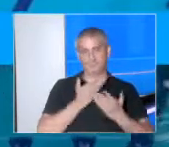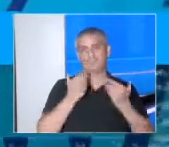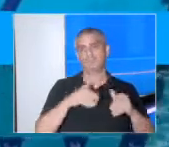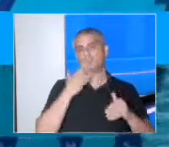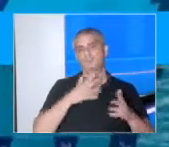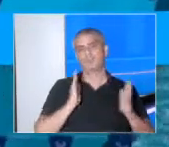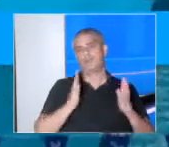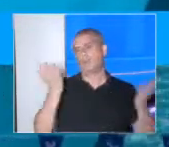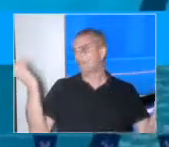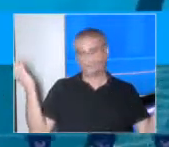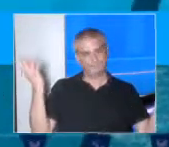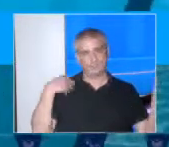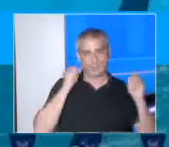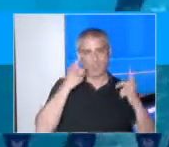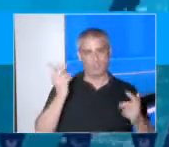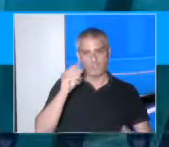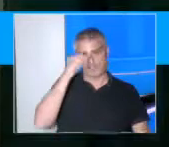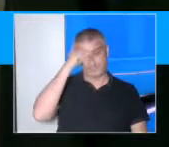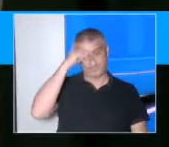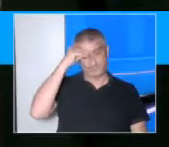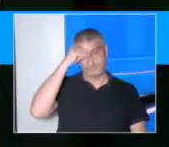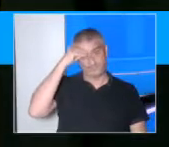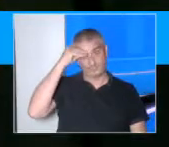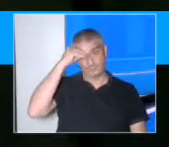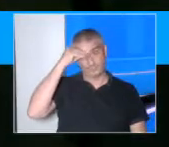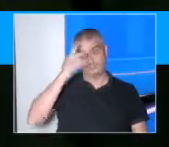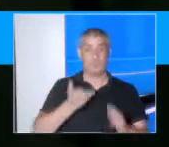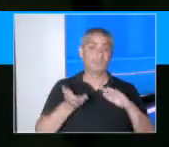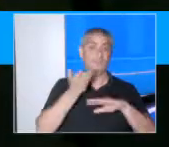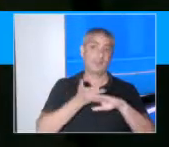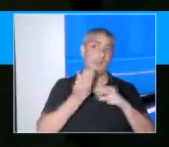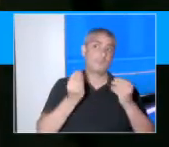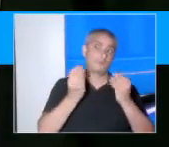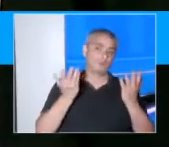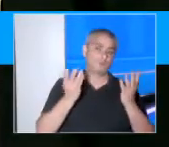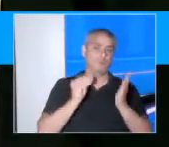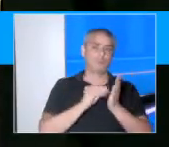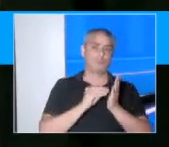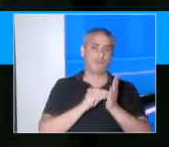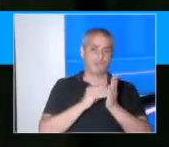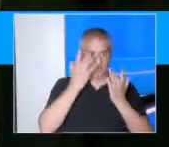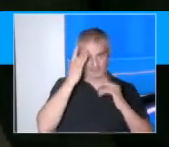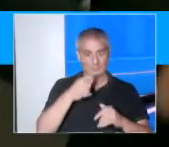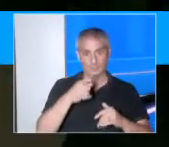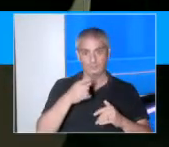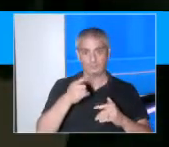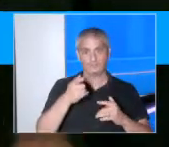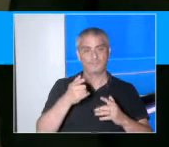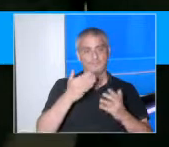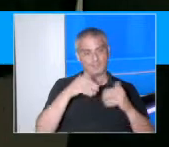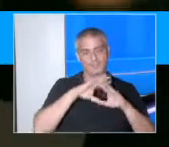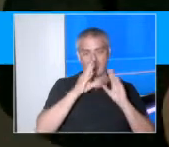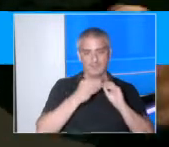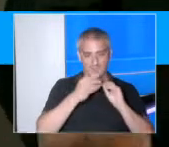לנכים בארץ בכלל, אז זה לא מפתיע. זה גם נכון. אולי זה מעלה במשהו את הצורך לדאוג לנכים באופן